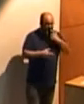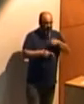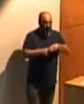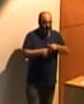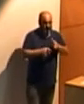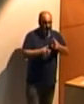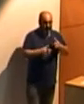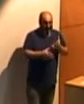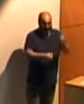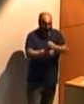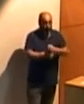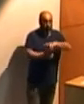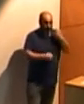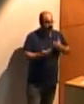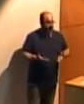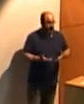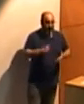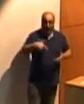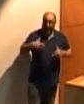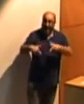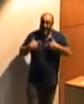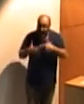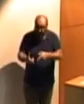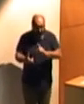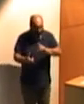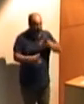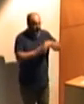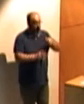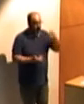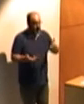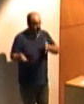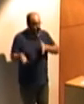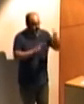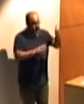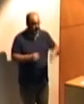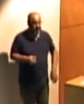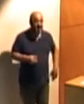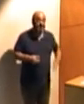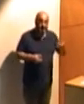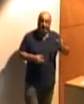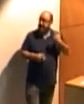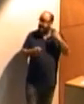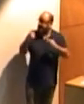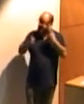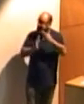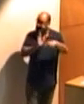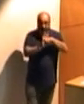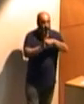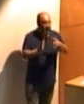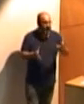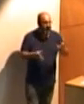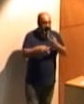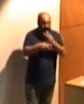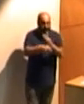mais ce choix de l'homme pas uniquement divisions mais de l'homme on peut se poser donc la statue de statut que peuvent avoir les